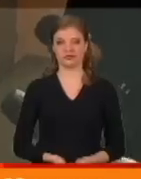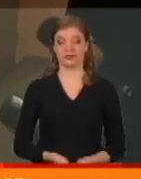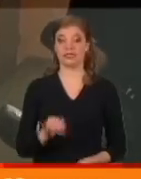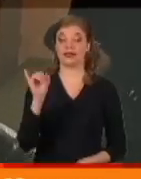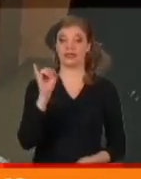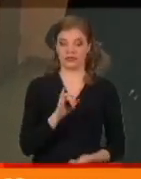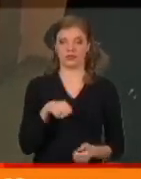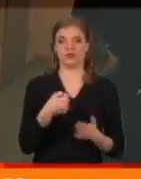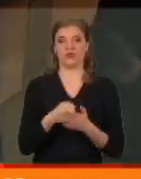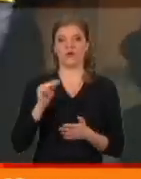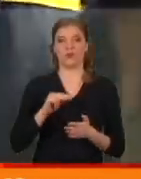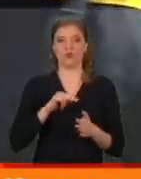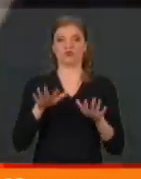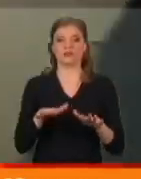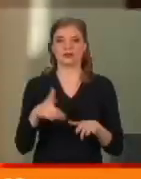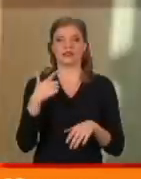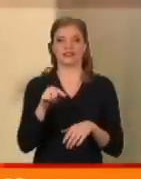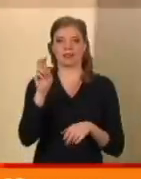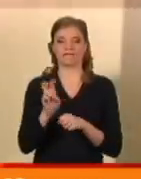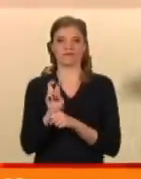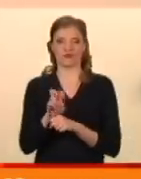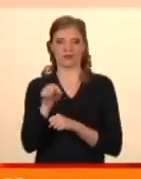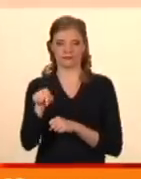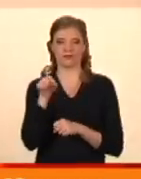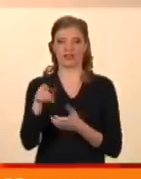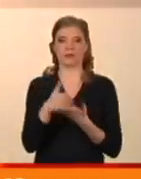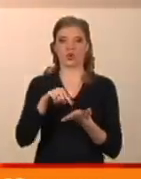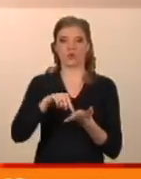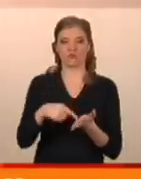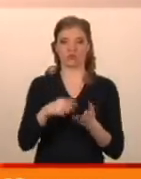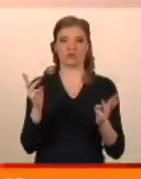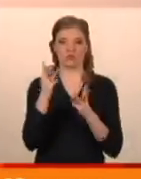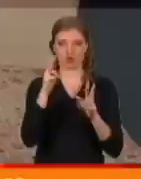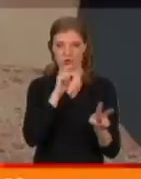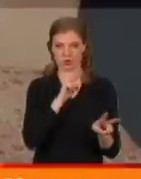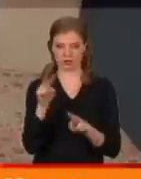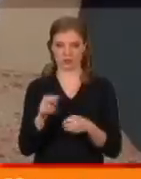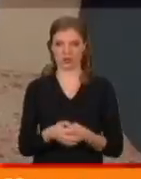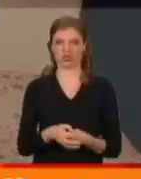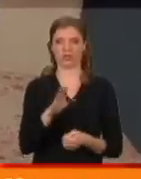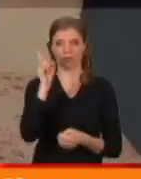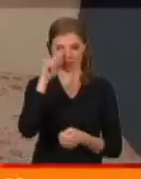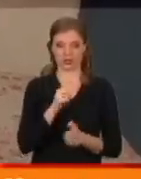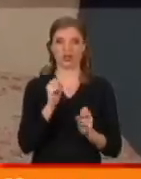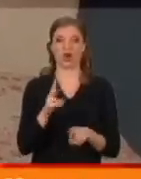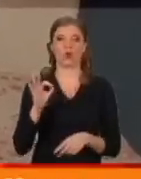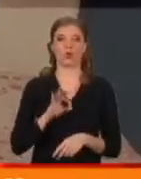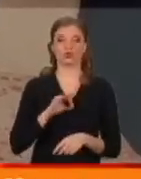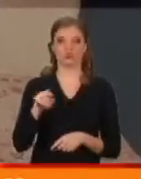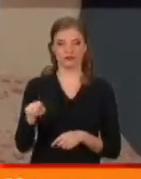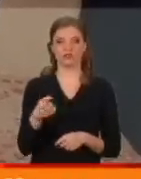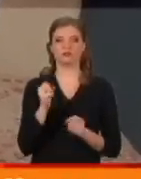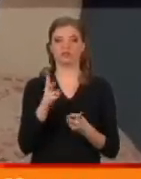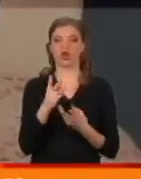і йдуть до робочого місця консьєржа. Саме там розташований пульт пожежного спостереження. Знаєте, взагалі, як користуватися, як читати